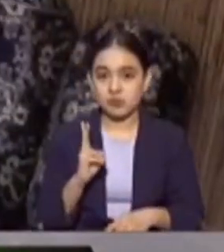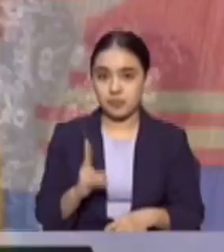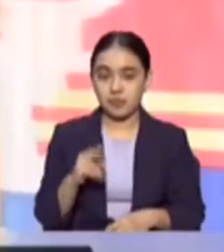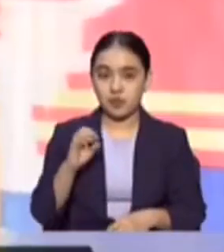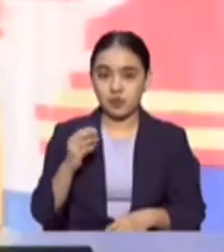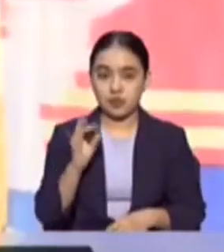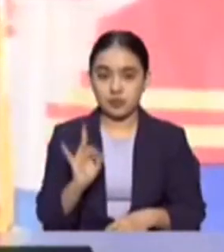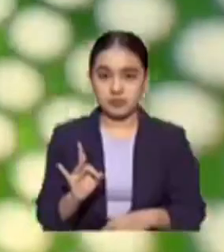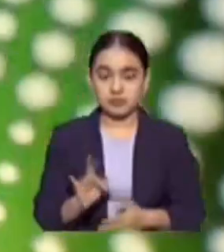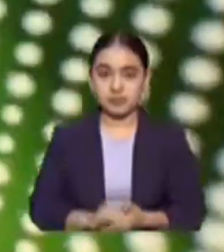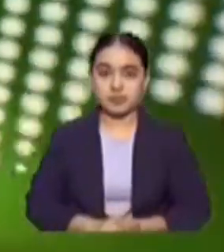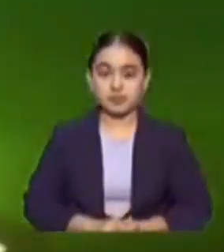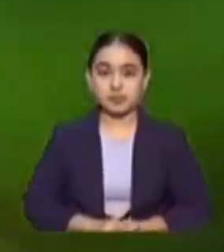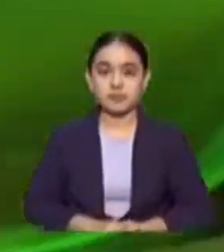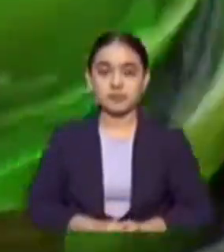Qosimov, Yoshlar.